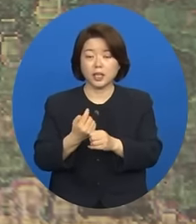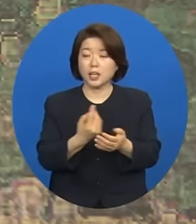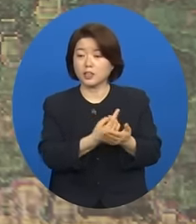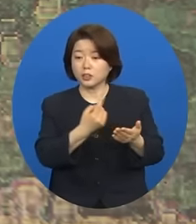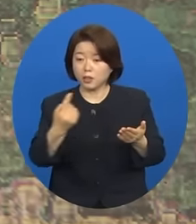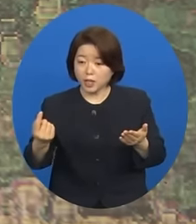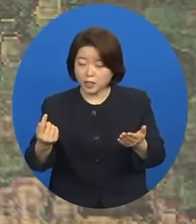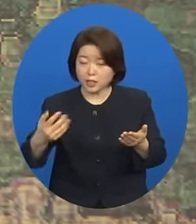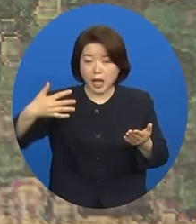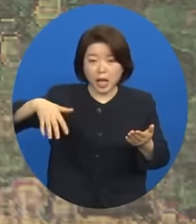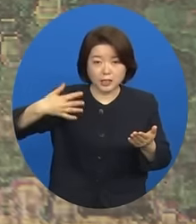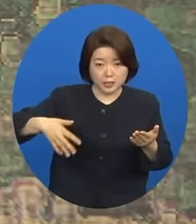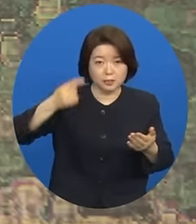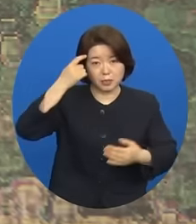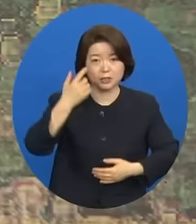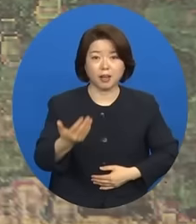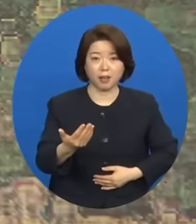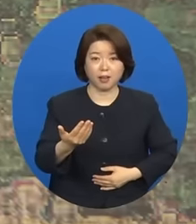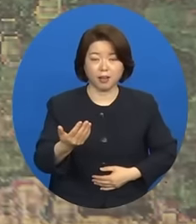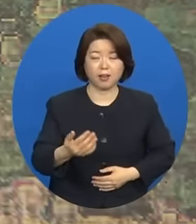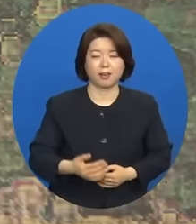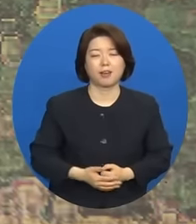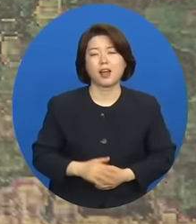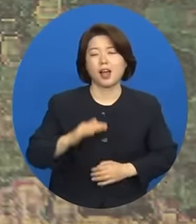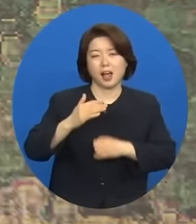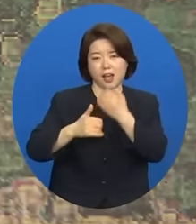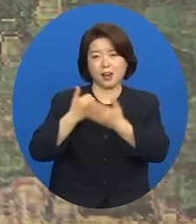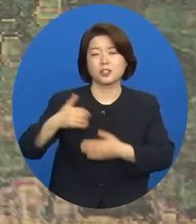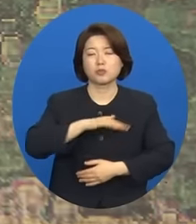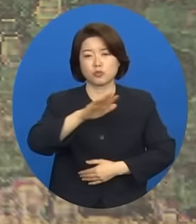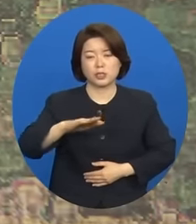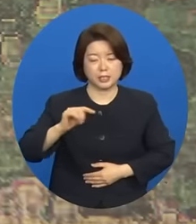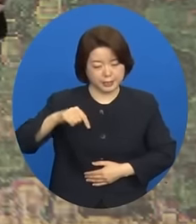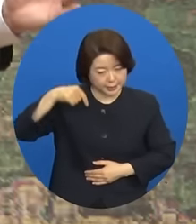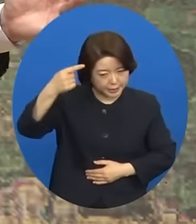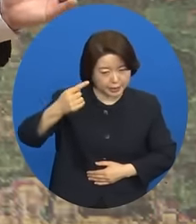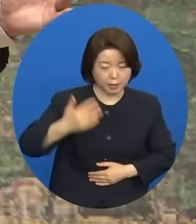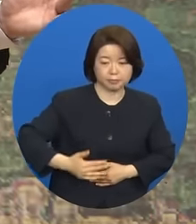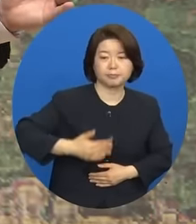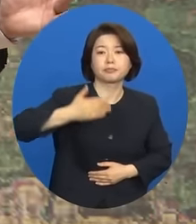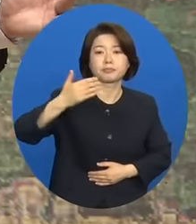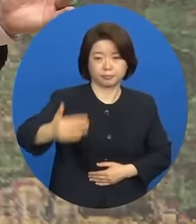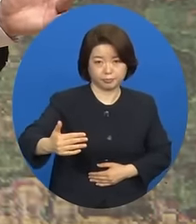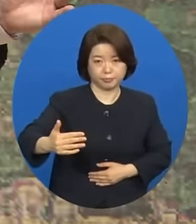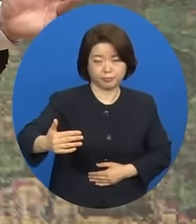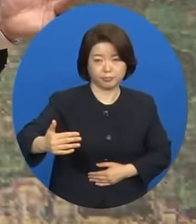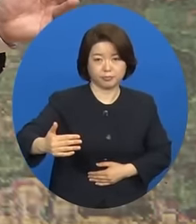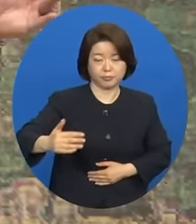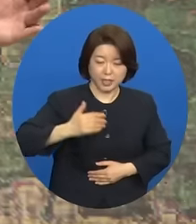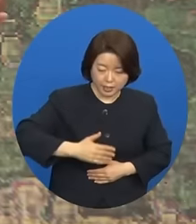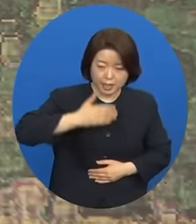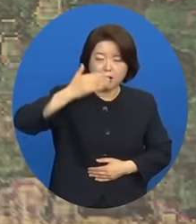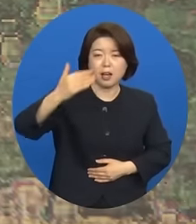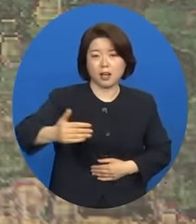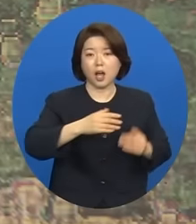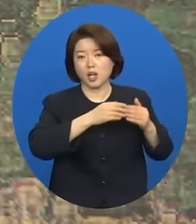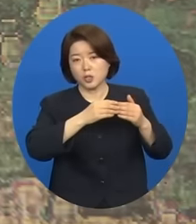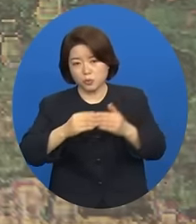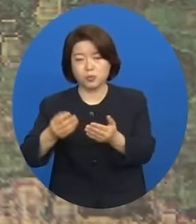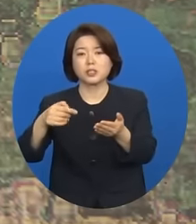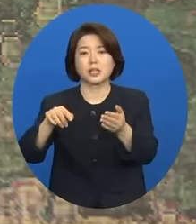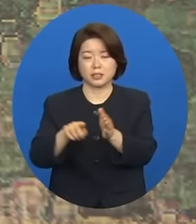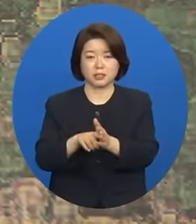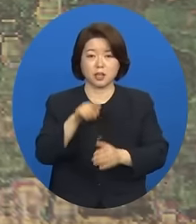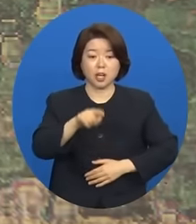떠나지 못하셨습니까? 하나님은 우리를 그 다음 넥스트 스텝으로 다음 과정으로 인도하기 위하여서